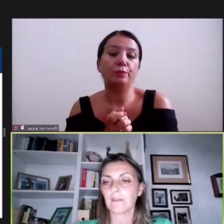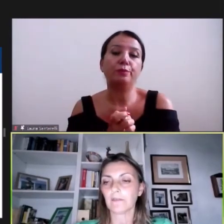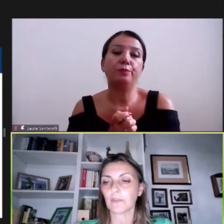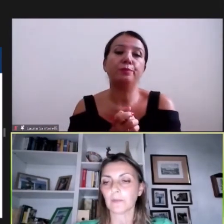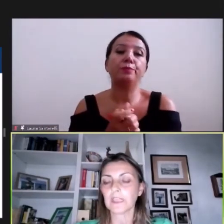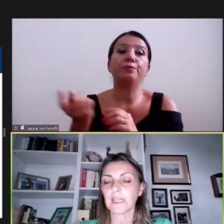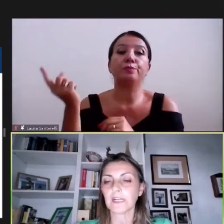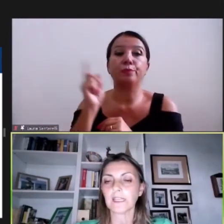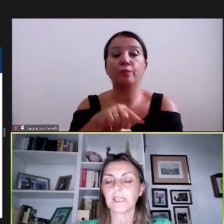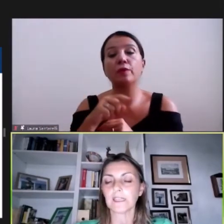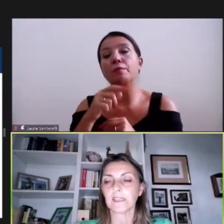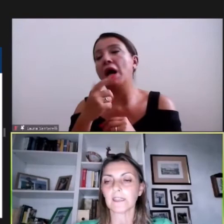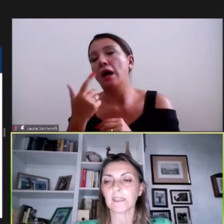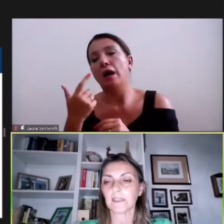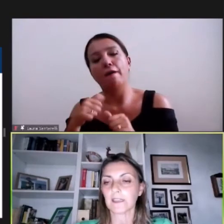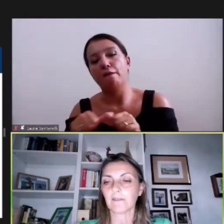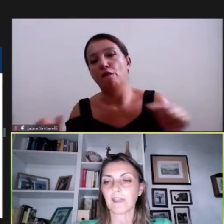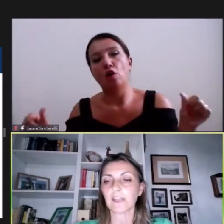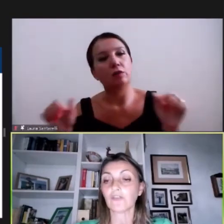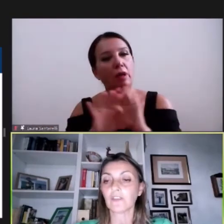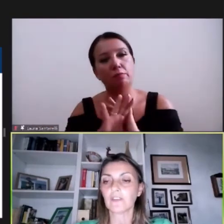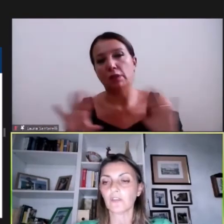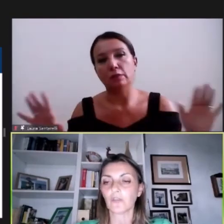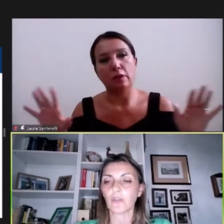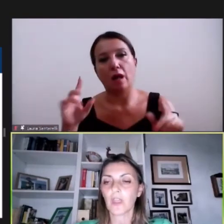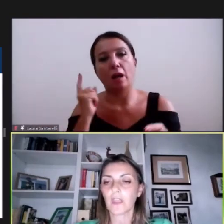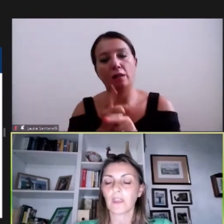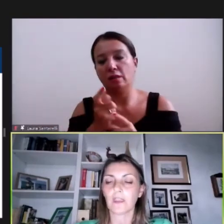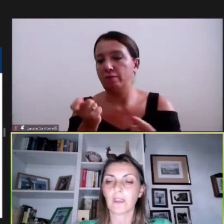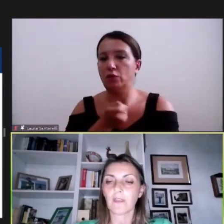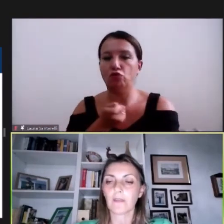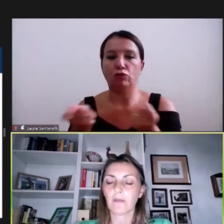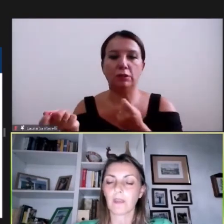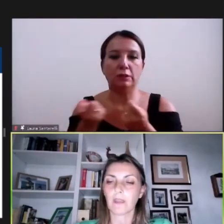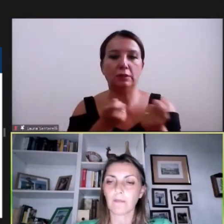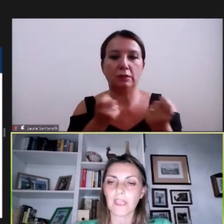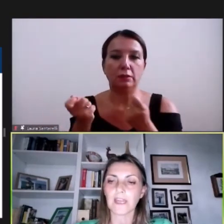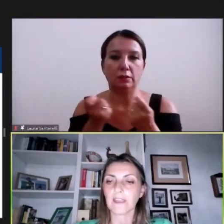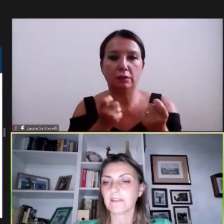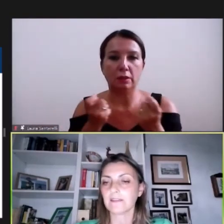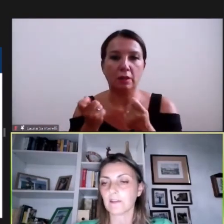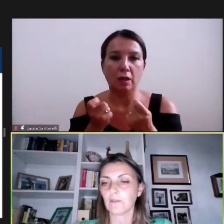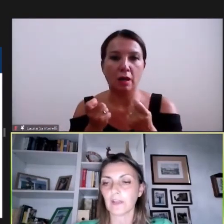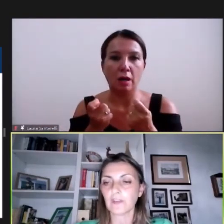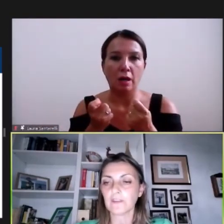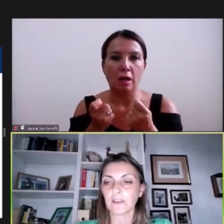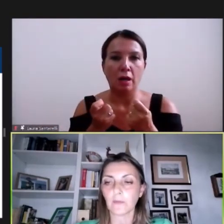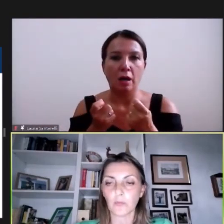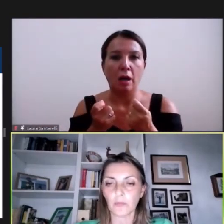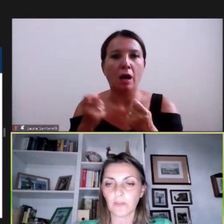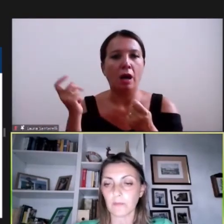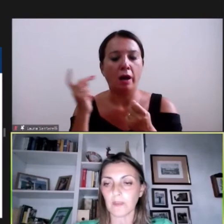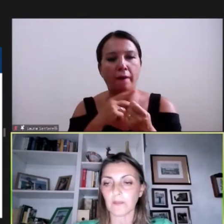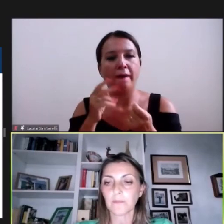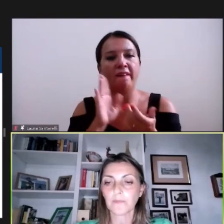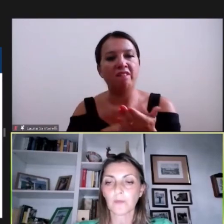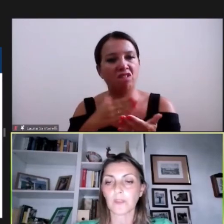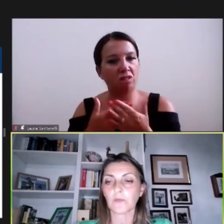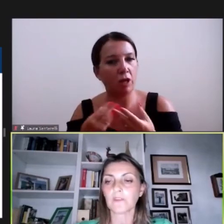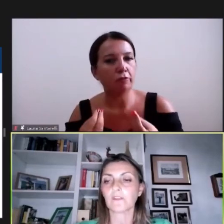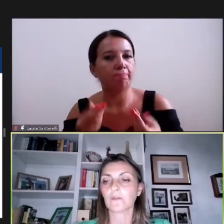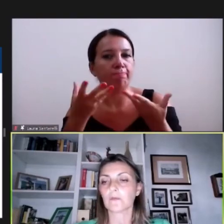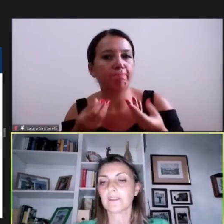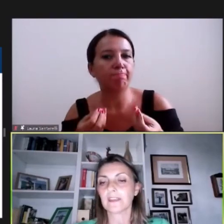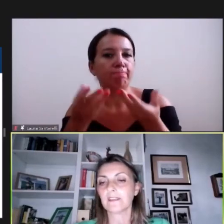è fondamentale che venga gestito in maniera che siano valorizzate il più possibile.